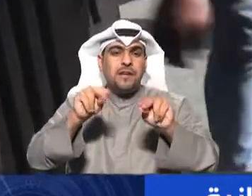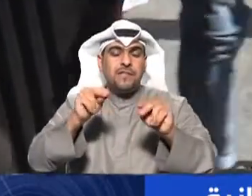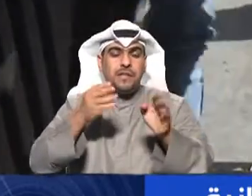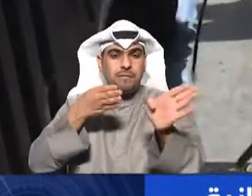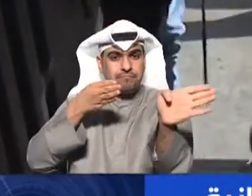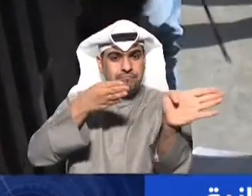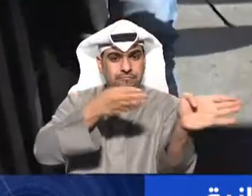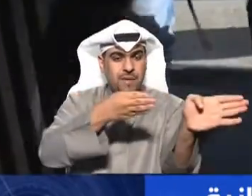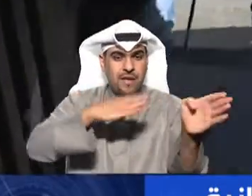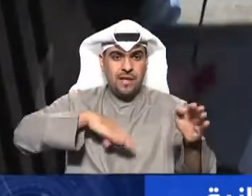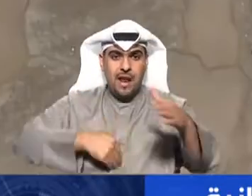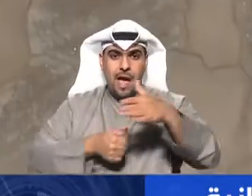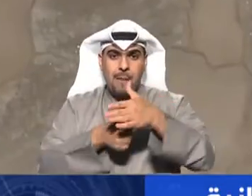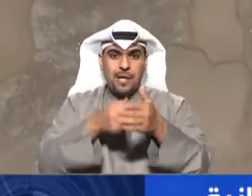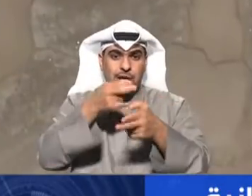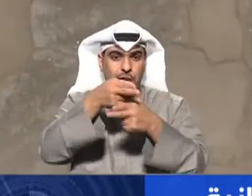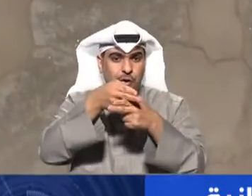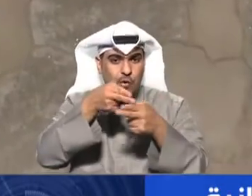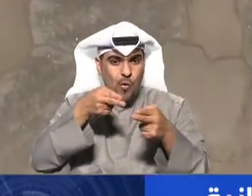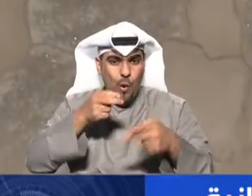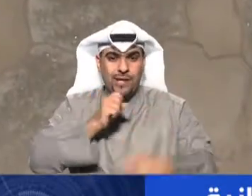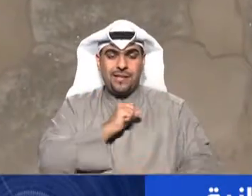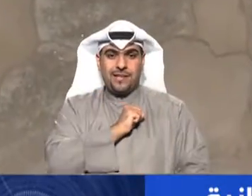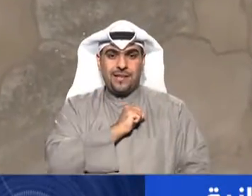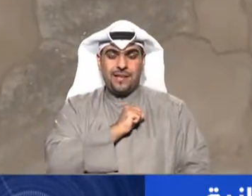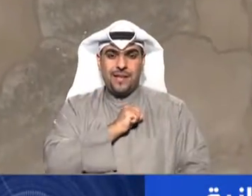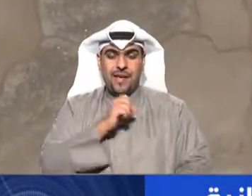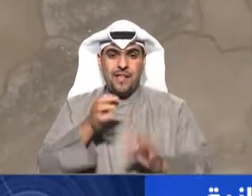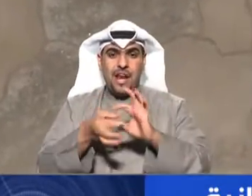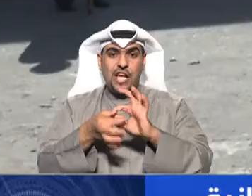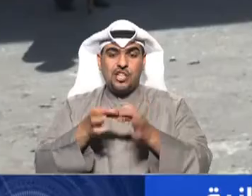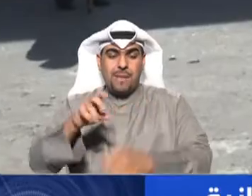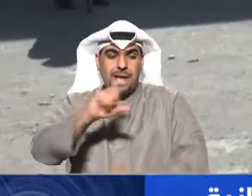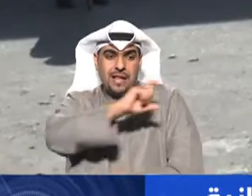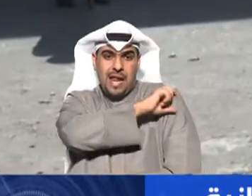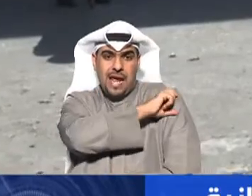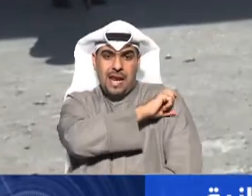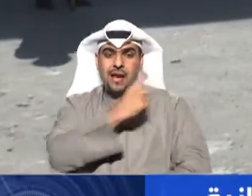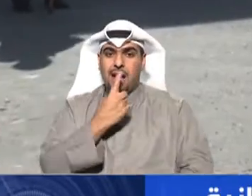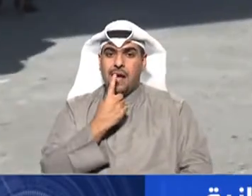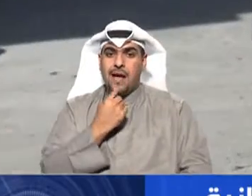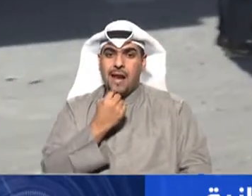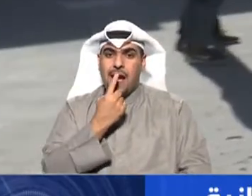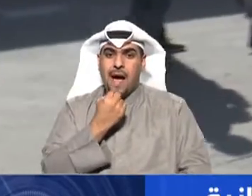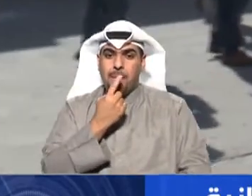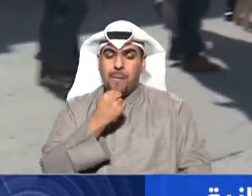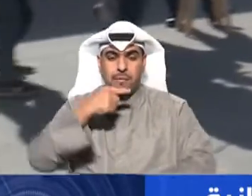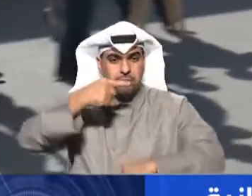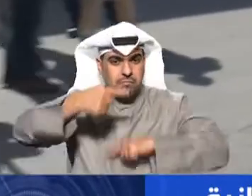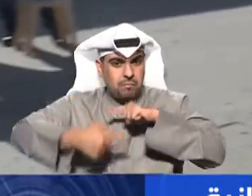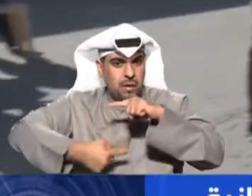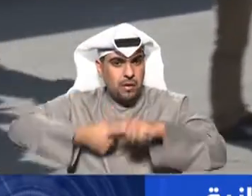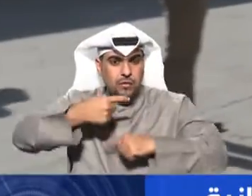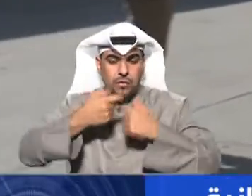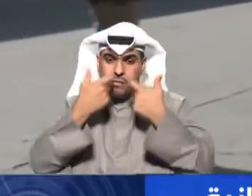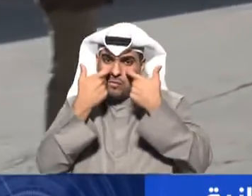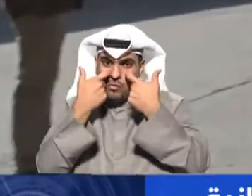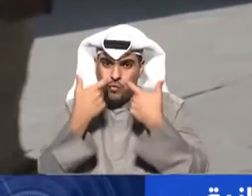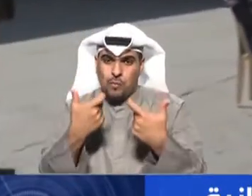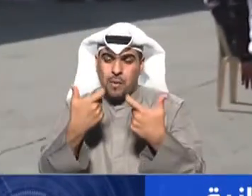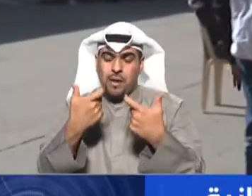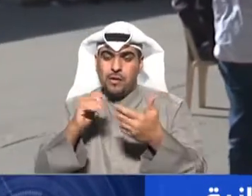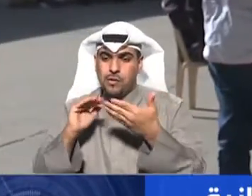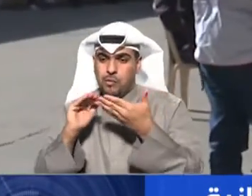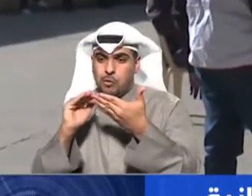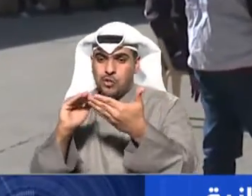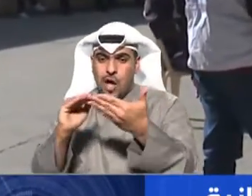قائد العمل الإنساني، حيث كانت جمعية الهلال الأحمر الكويتي تحرص دائما على دعم الأشقاء السوريين اللاجئين